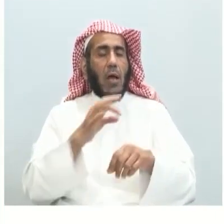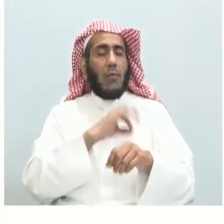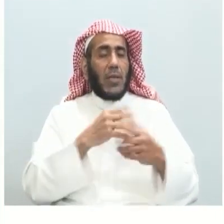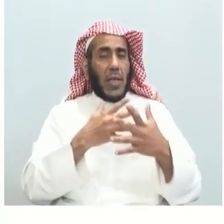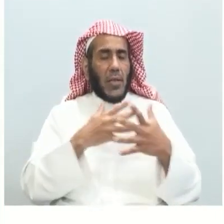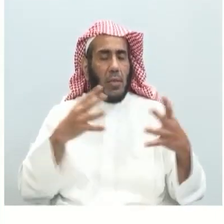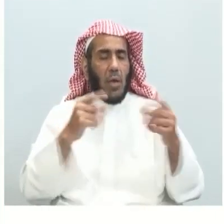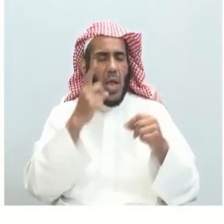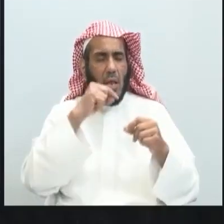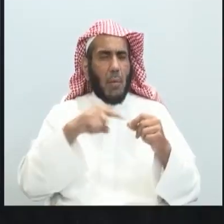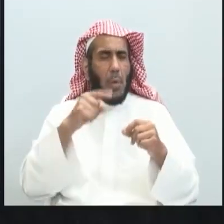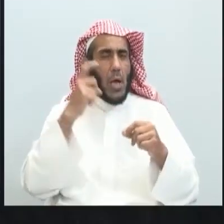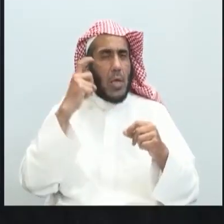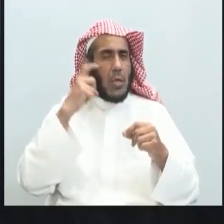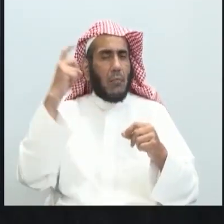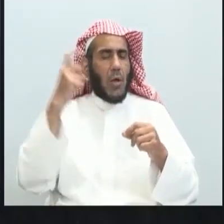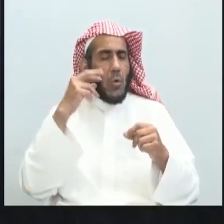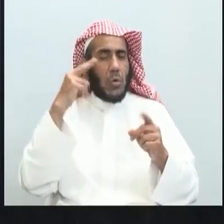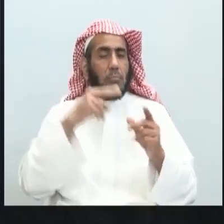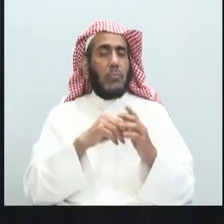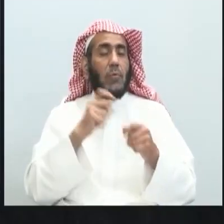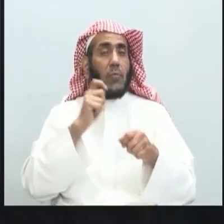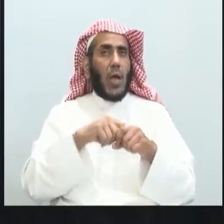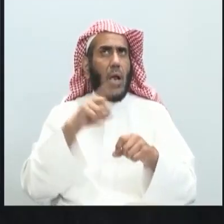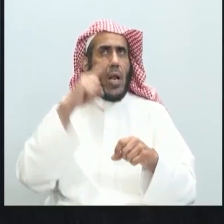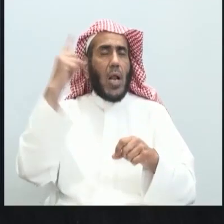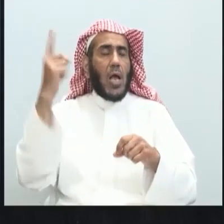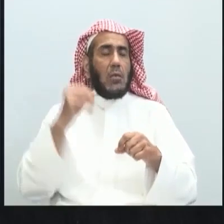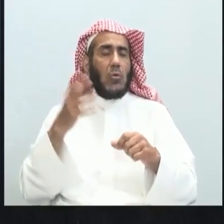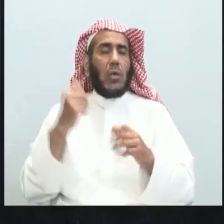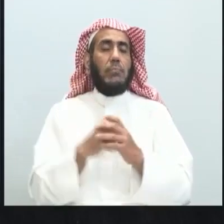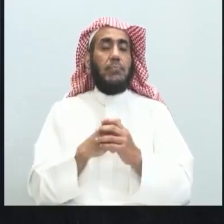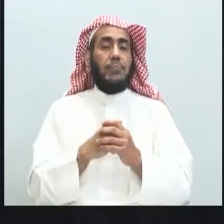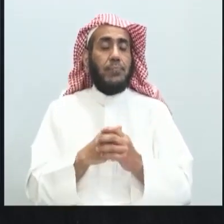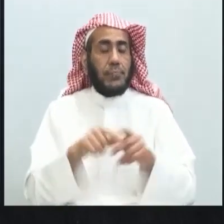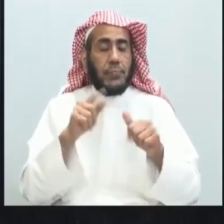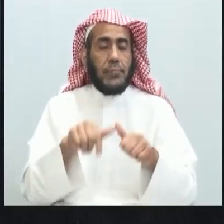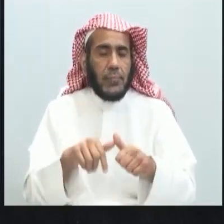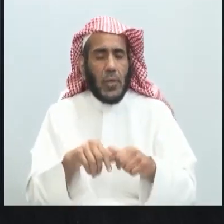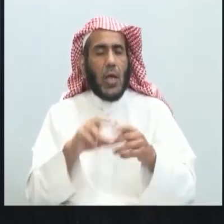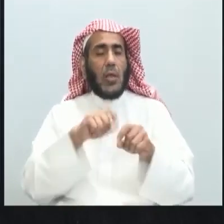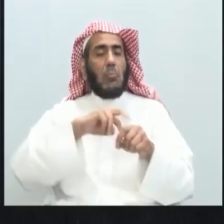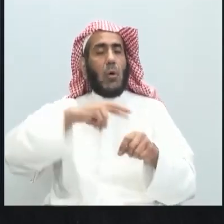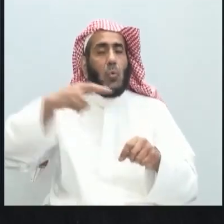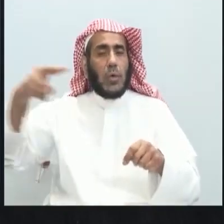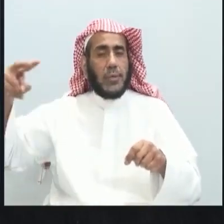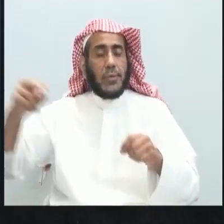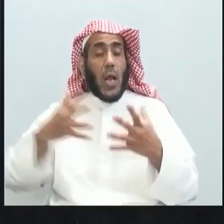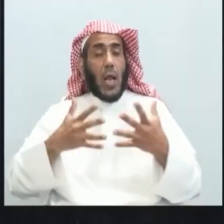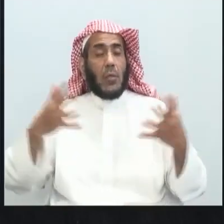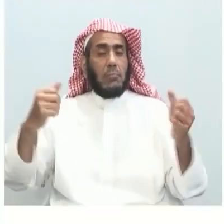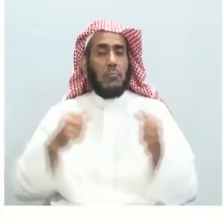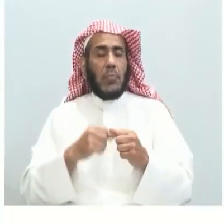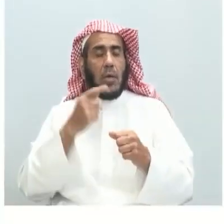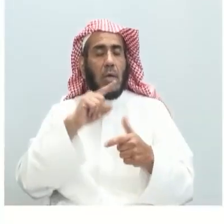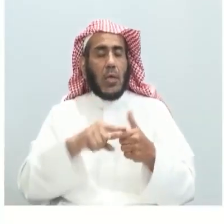عظيمه ينبغي التفكر والتامل في خلق الله سبحانه وتعالى لهذه المخلوقات العظيمه